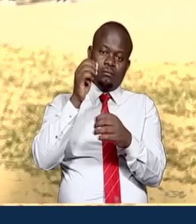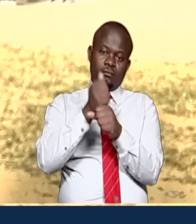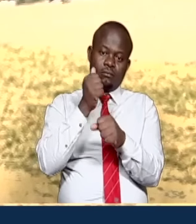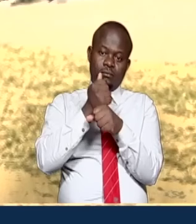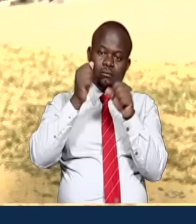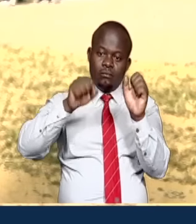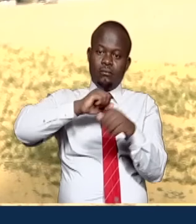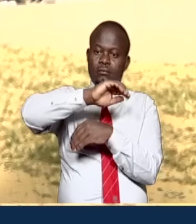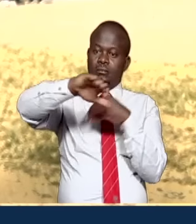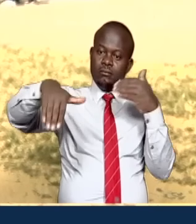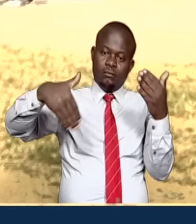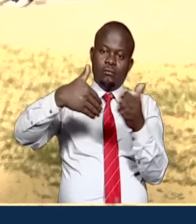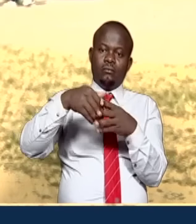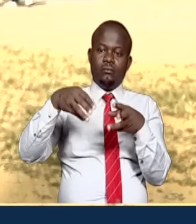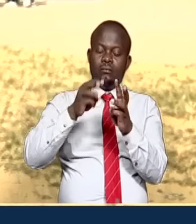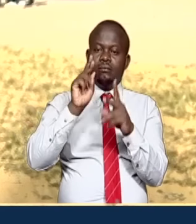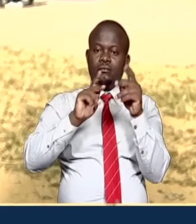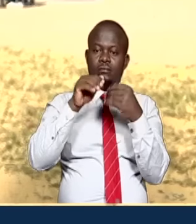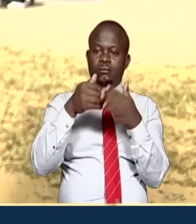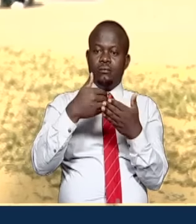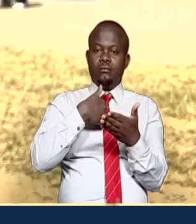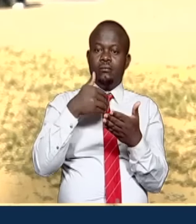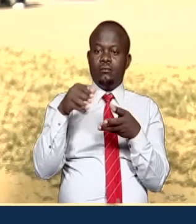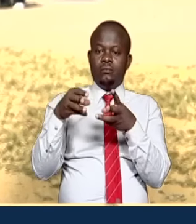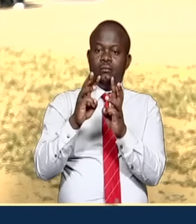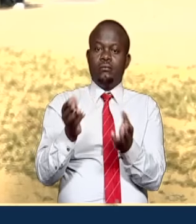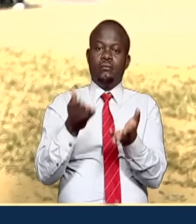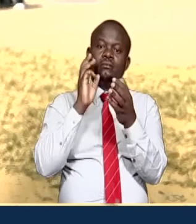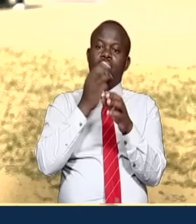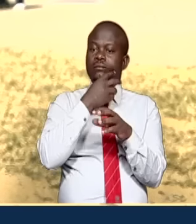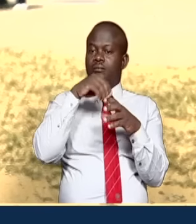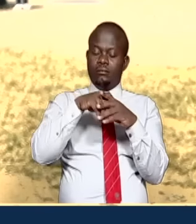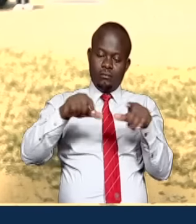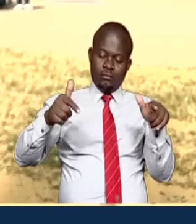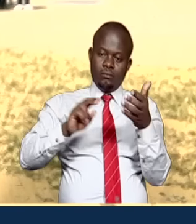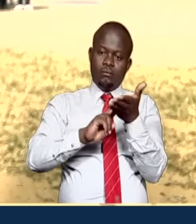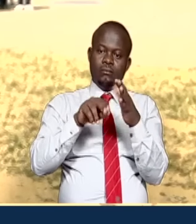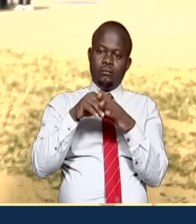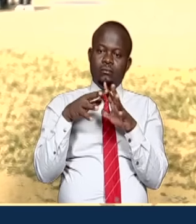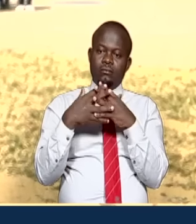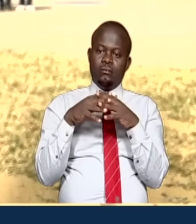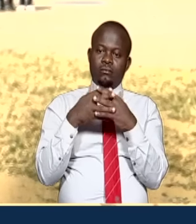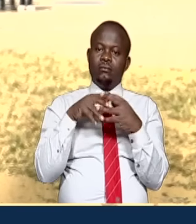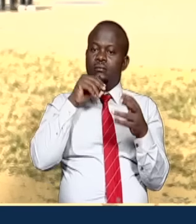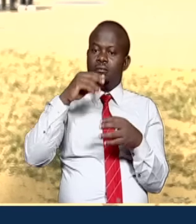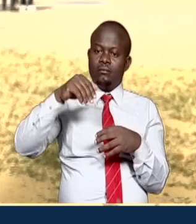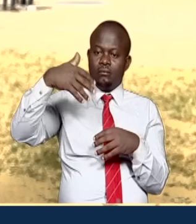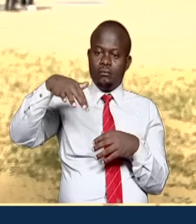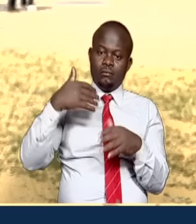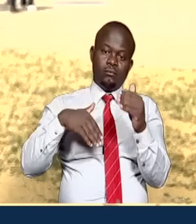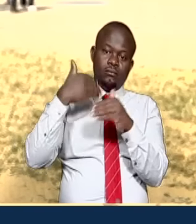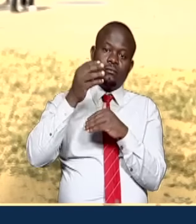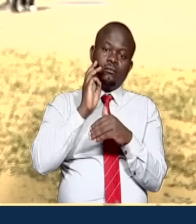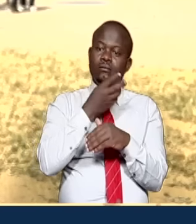ibishoboka byose ku buryo umuturage azaba afite uburyo yazamura amazi mu butaka akoresheje imashini zidahenze, hanyuma ayo